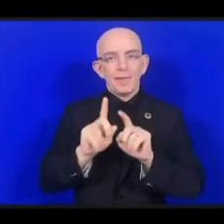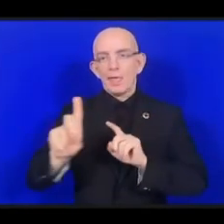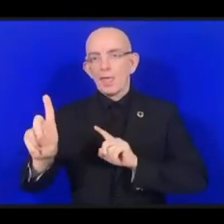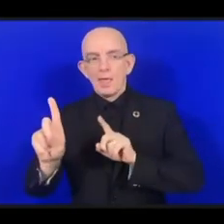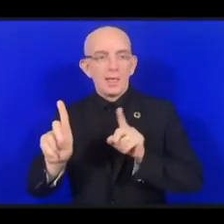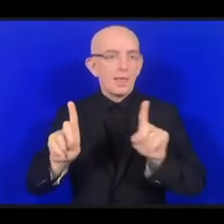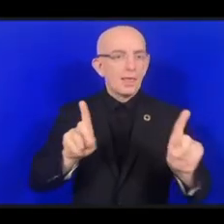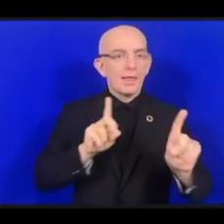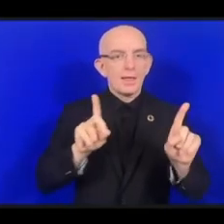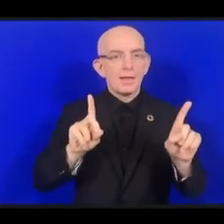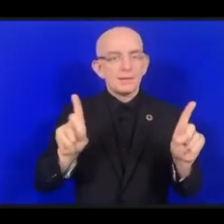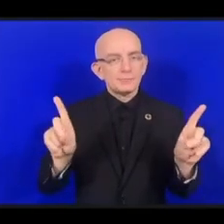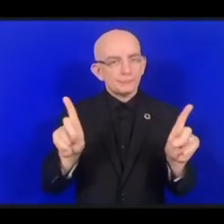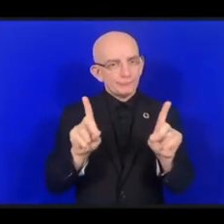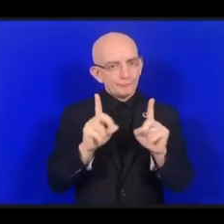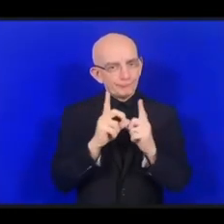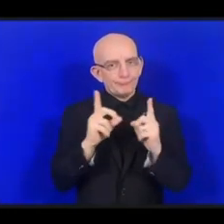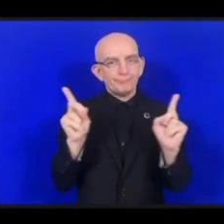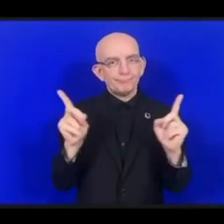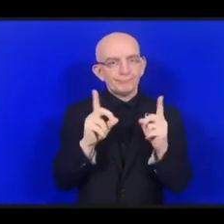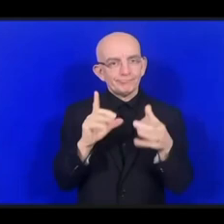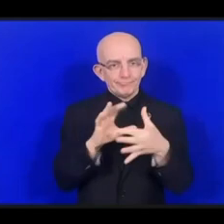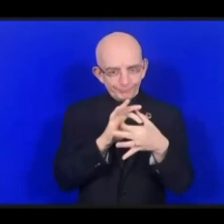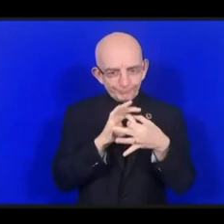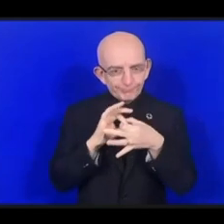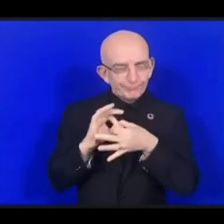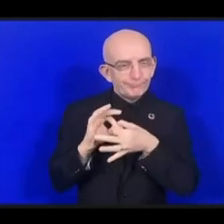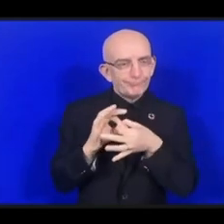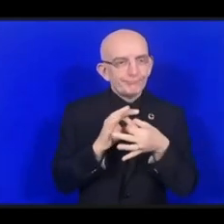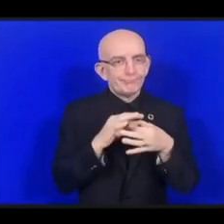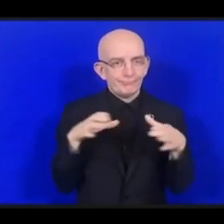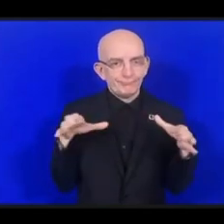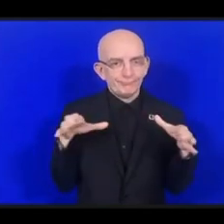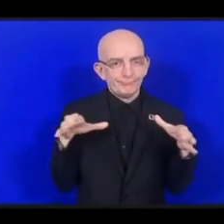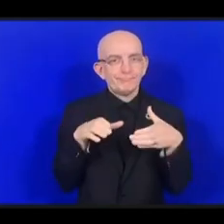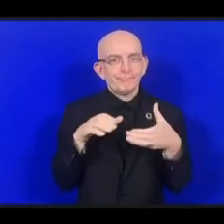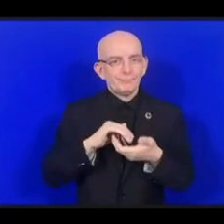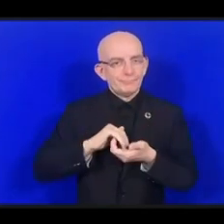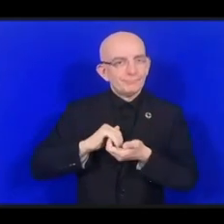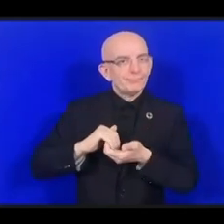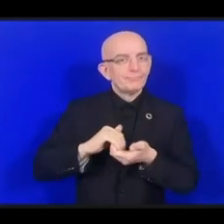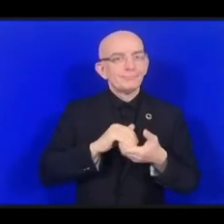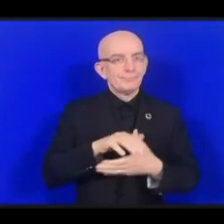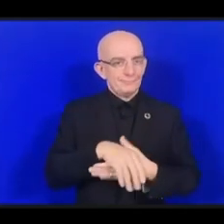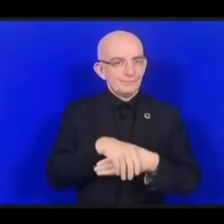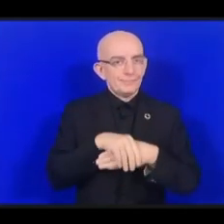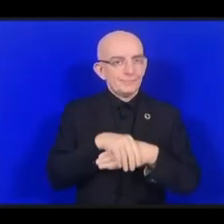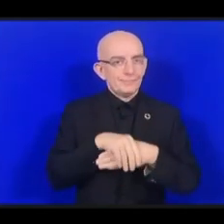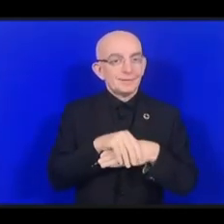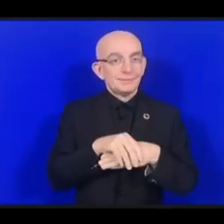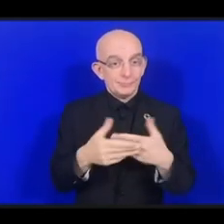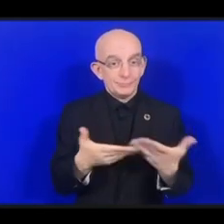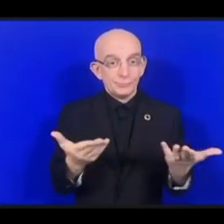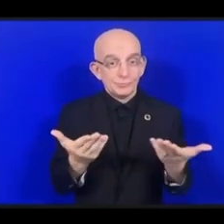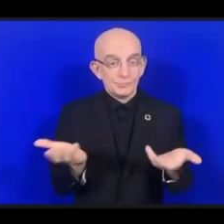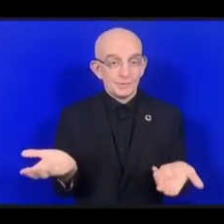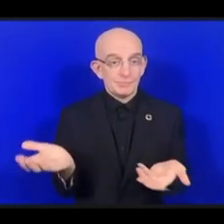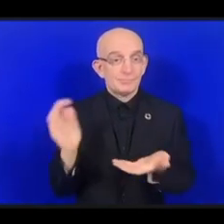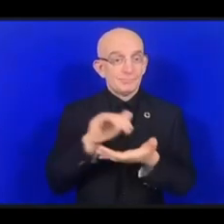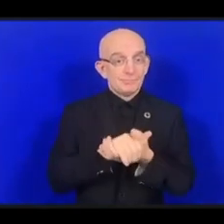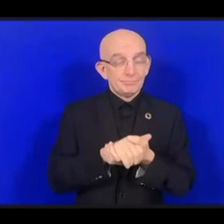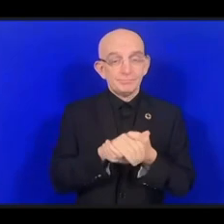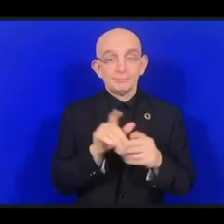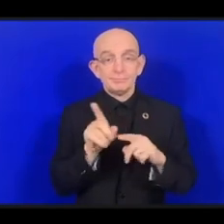et c'est la raison pour laquelle on peut y faire référence comme étant le lien de l'amitié ou le lien entre un mari et une